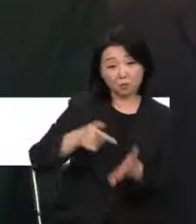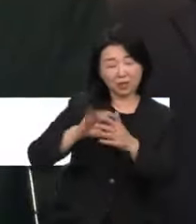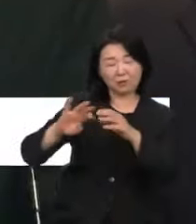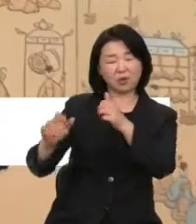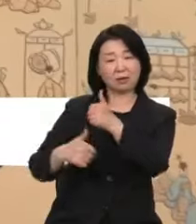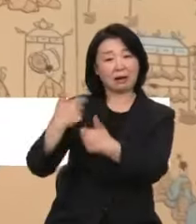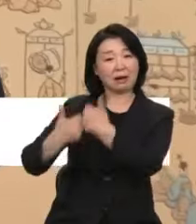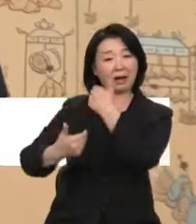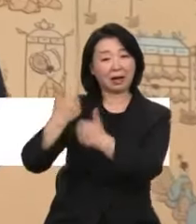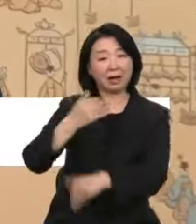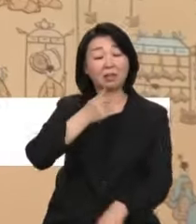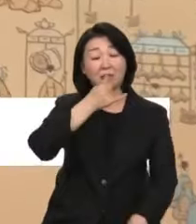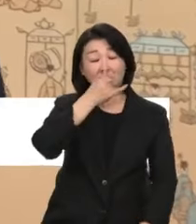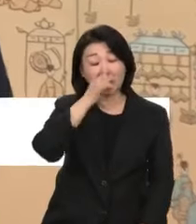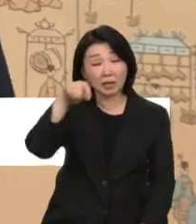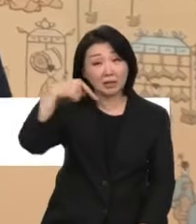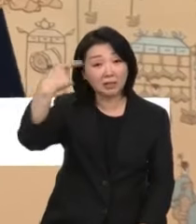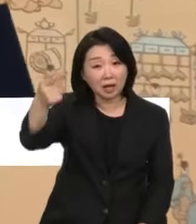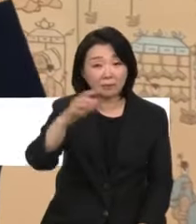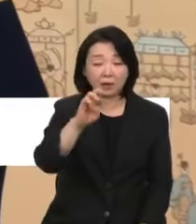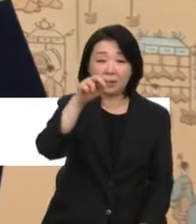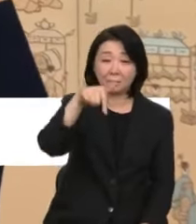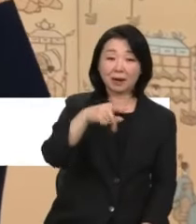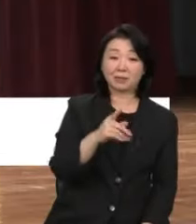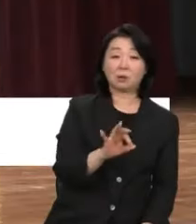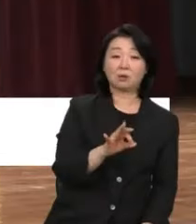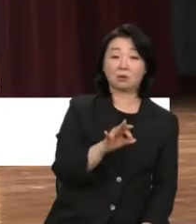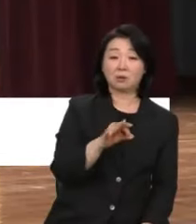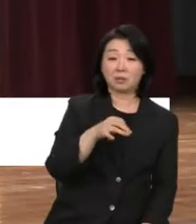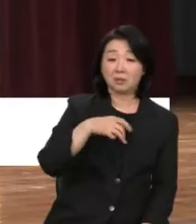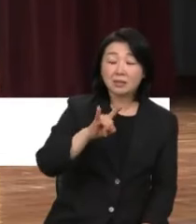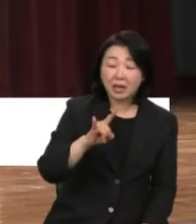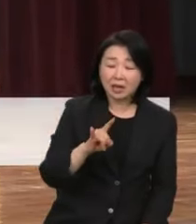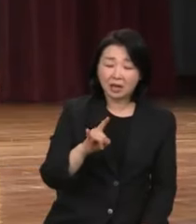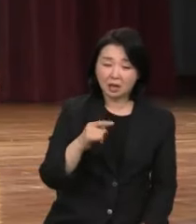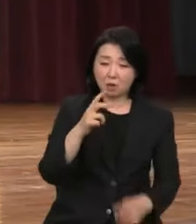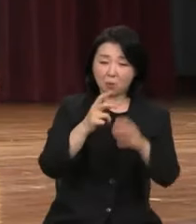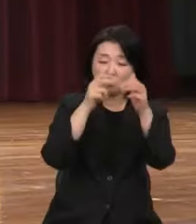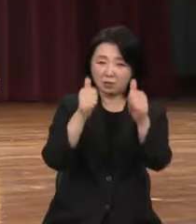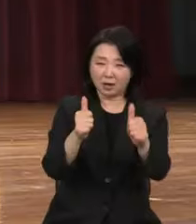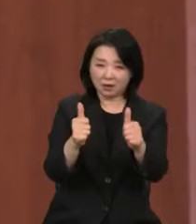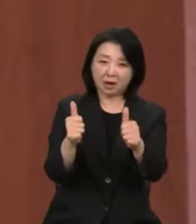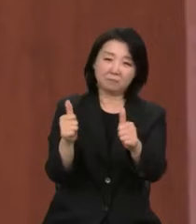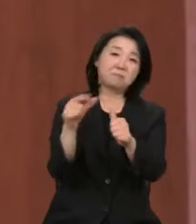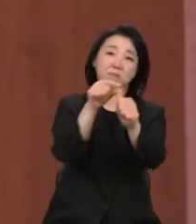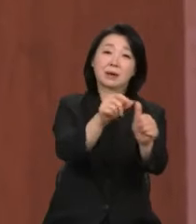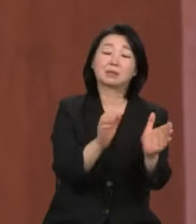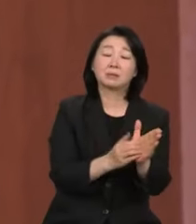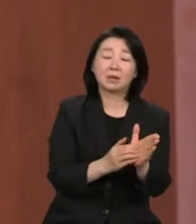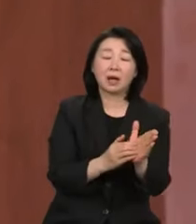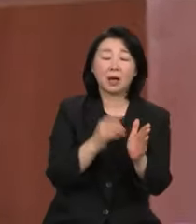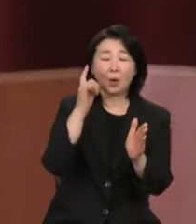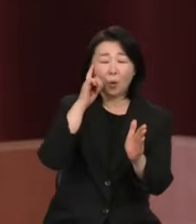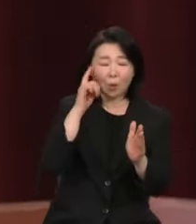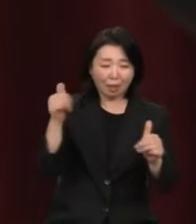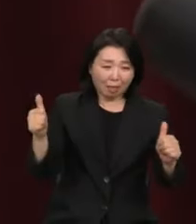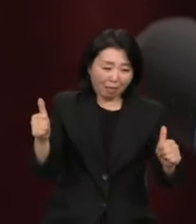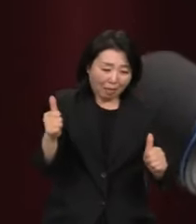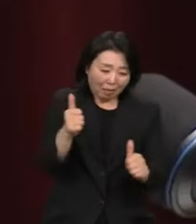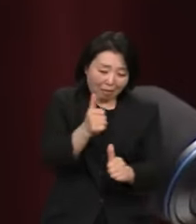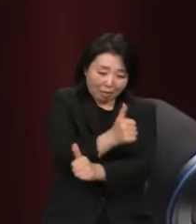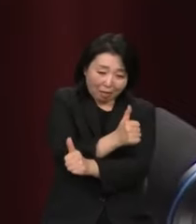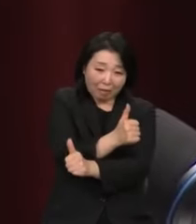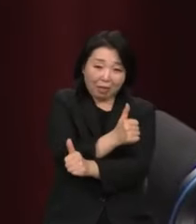갈등이 터졌고 바로 다음 날 박성재 전 고검장이 법무부 장관에 내정됐습니다. 곧 대대적인 물갈이 인사가 있을 거란